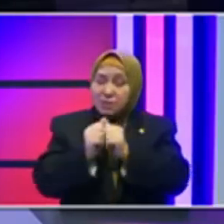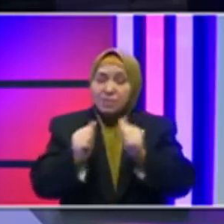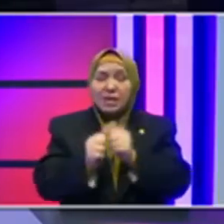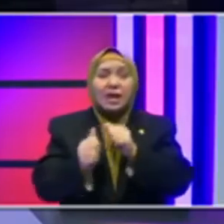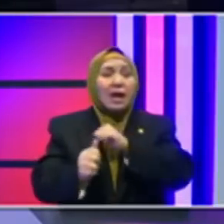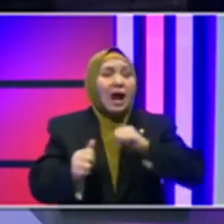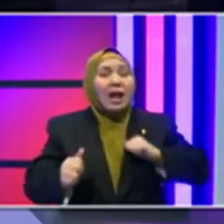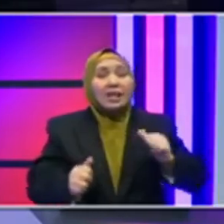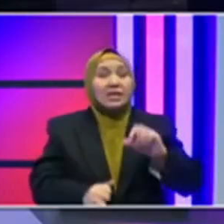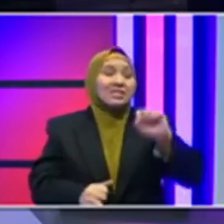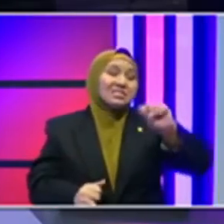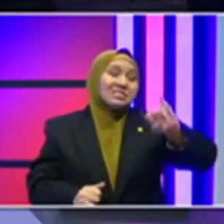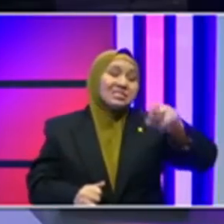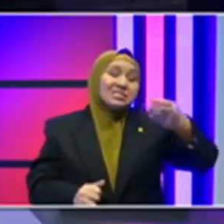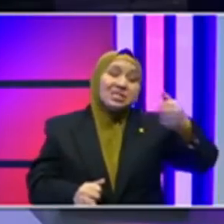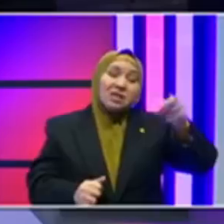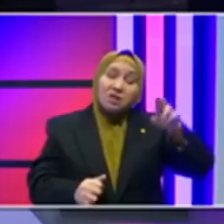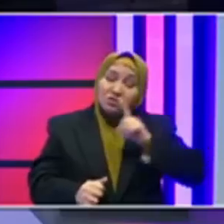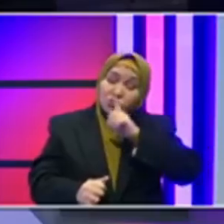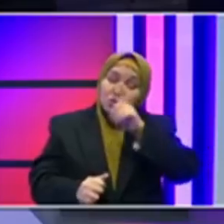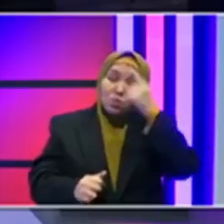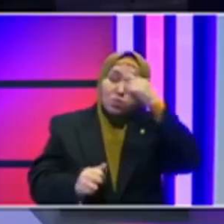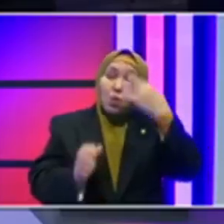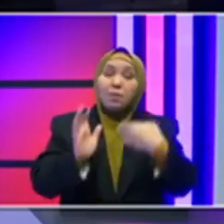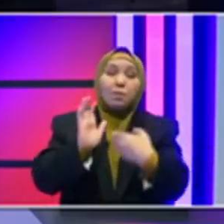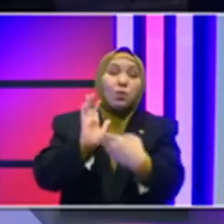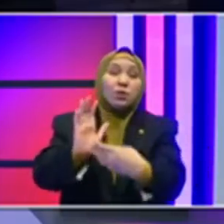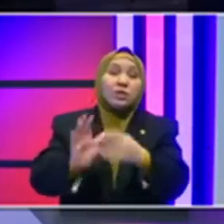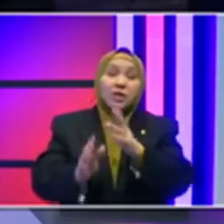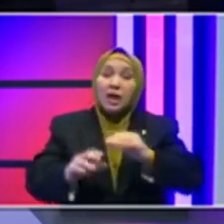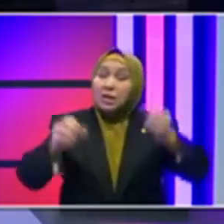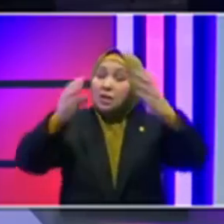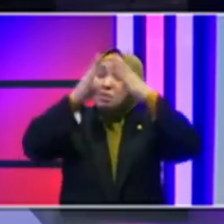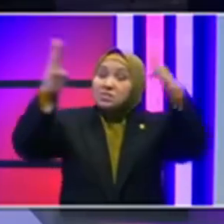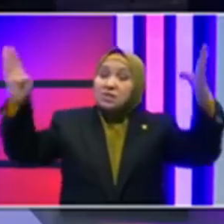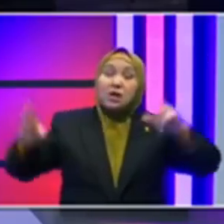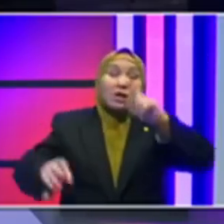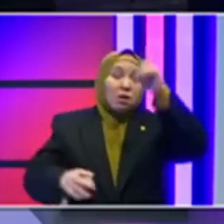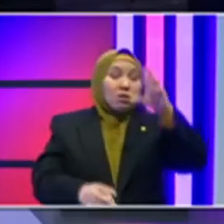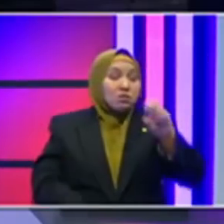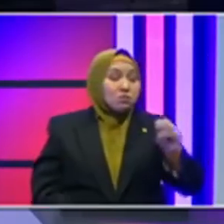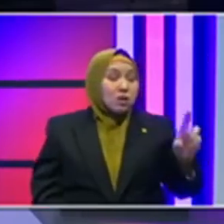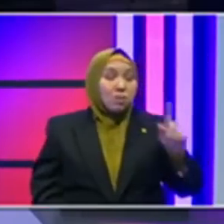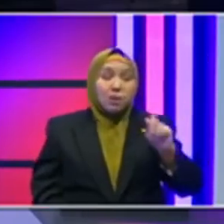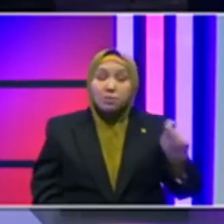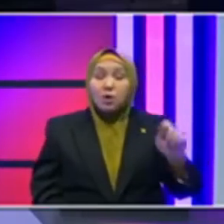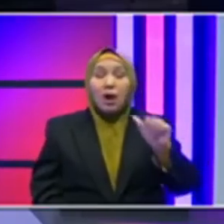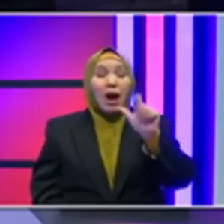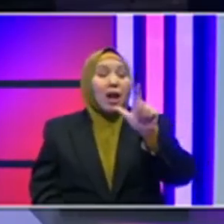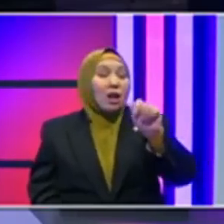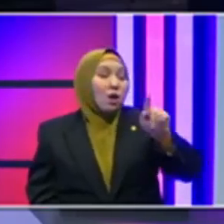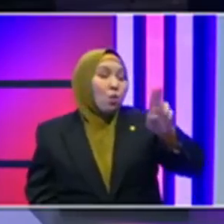sudah tentunya Ia juga untuk membuktikan kebesaran Allah Subhanahu Wa Ta'ala